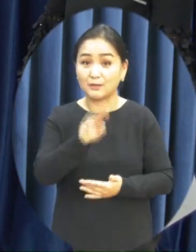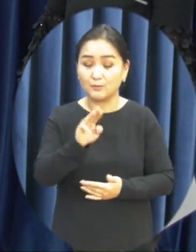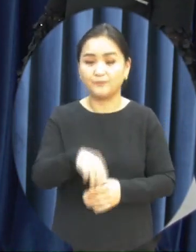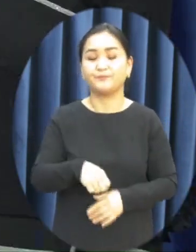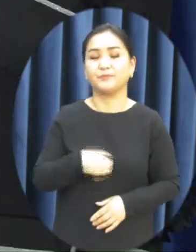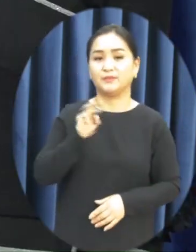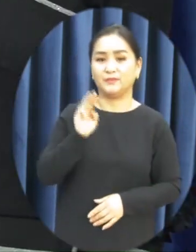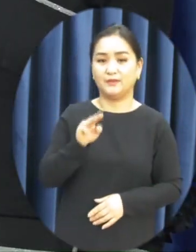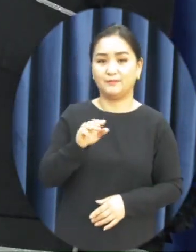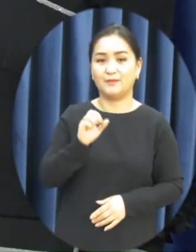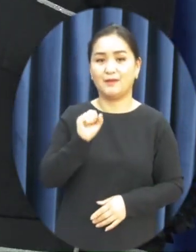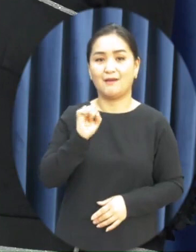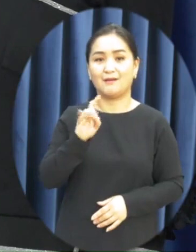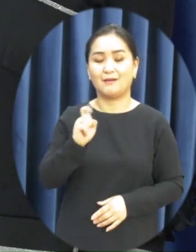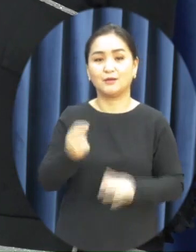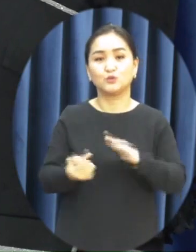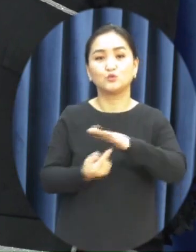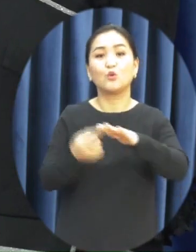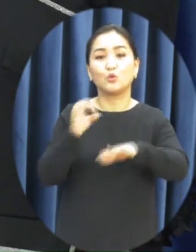འགས